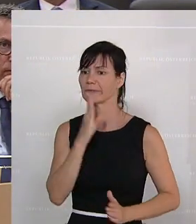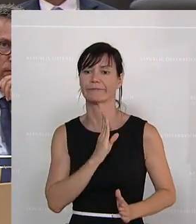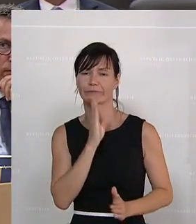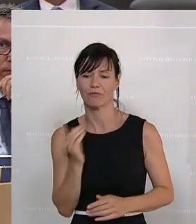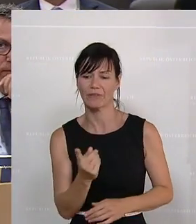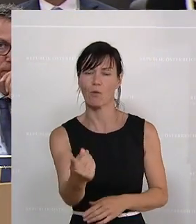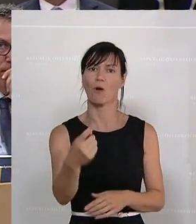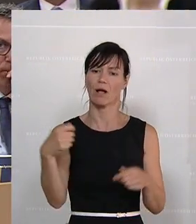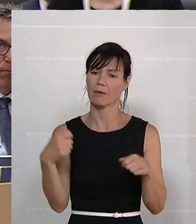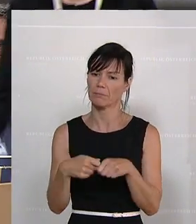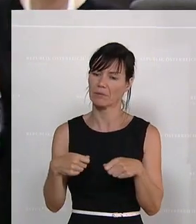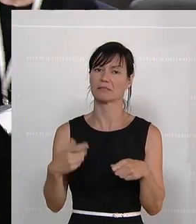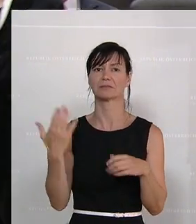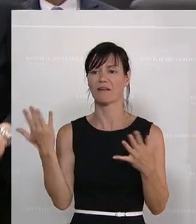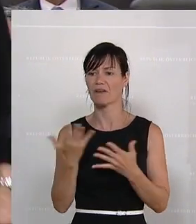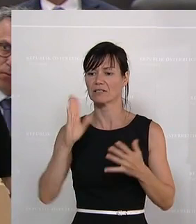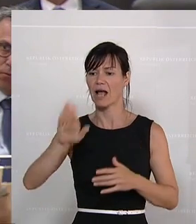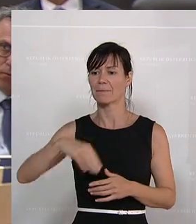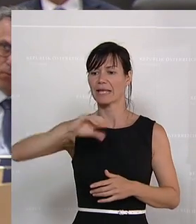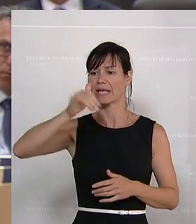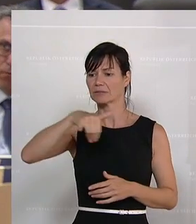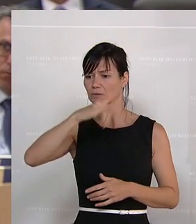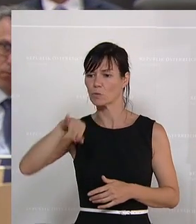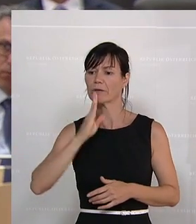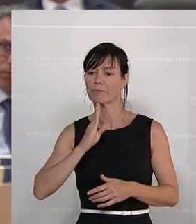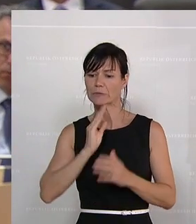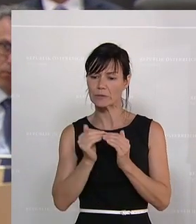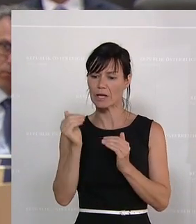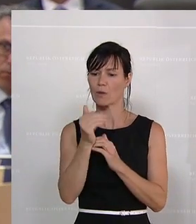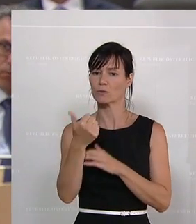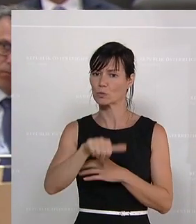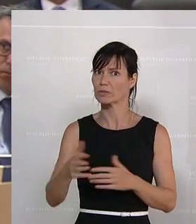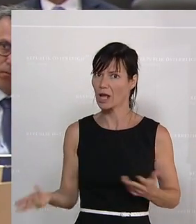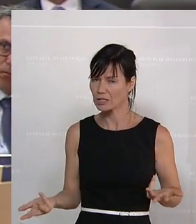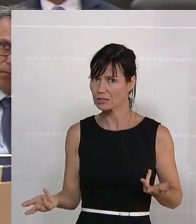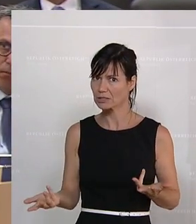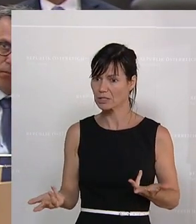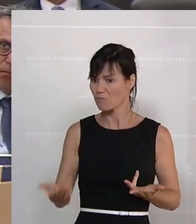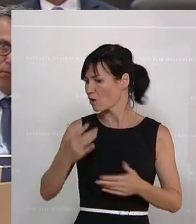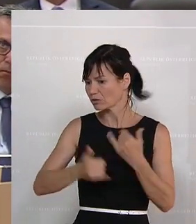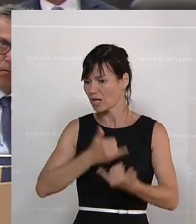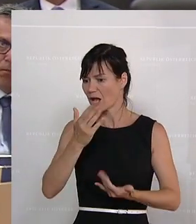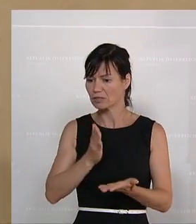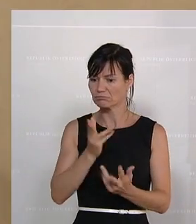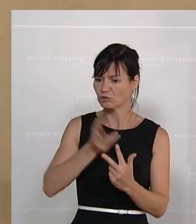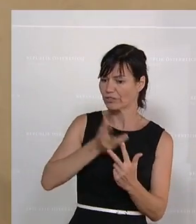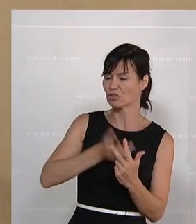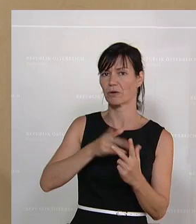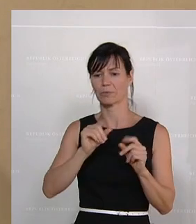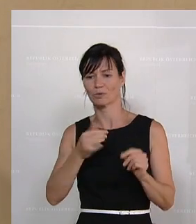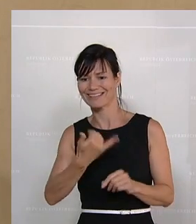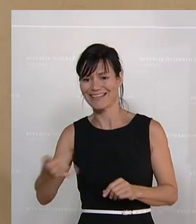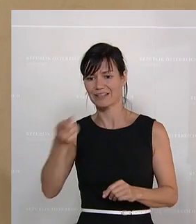machen wir doch mit ersten juli eine pensionserhöhung nämlich eine zusätzliche eine unterjährige dann haben wir nämlich jedes monat